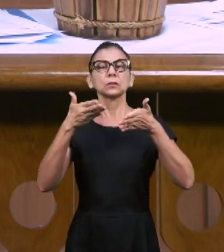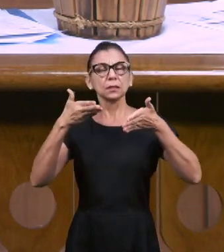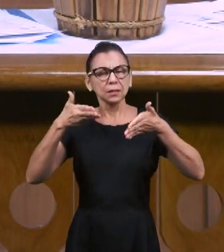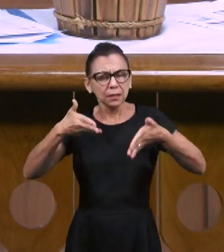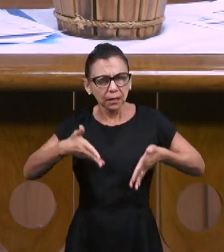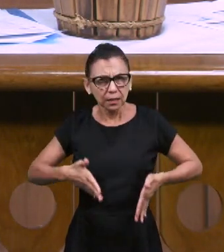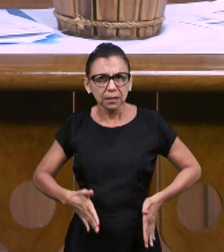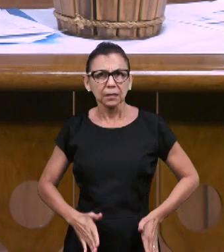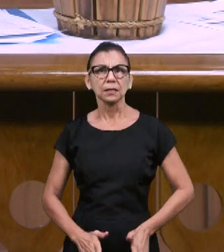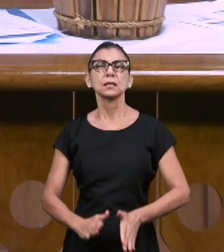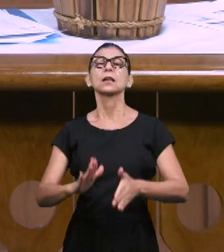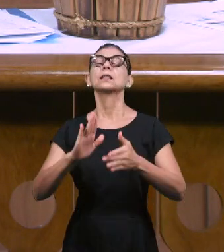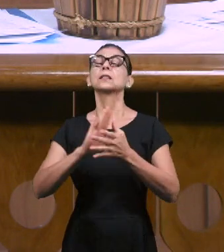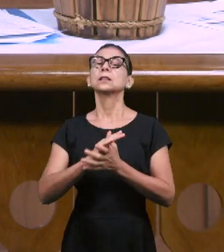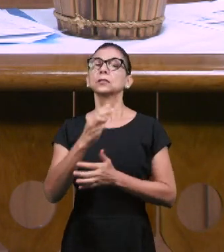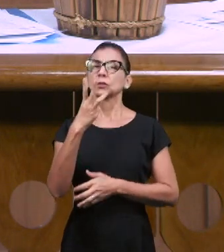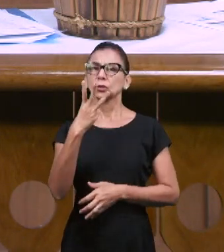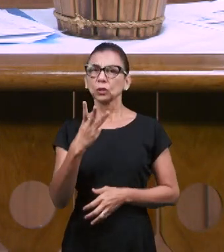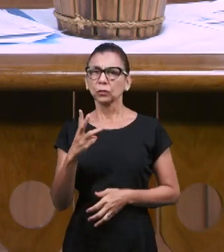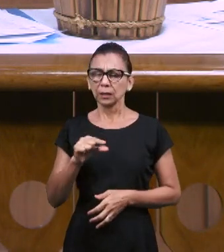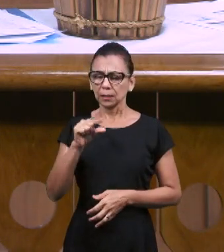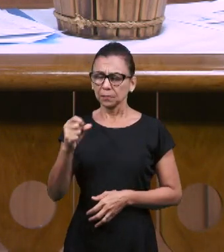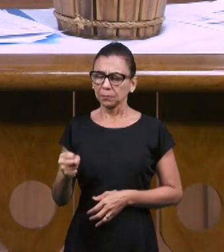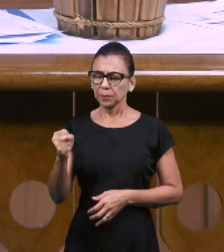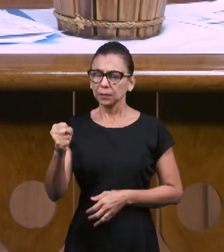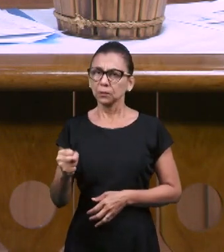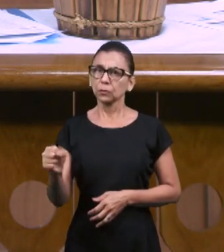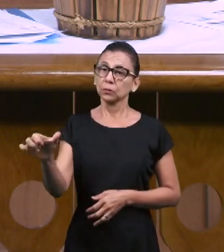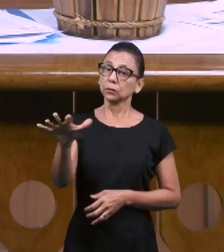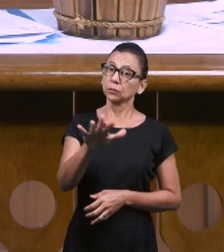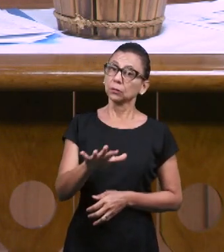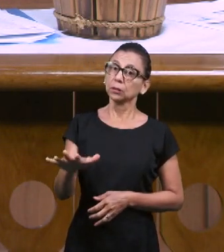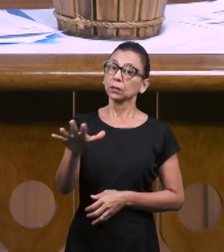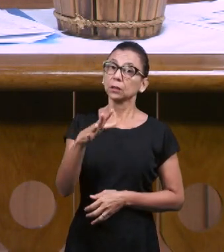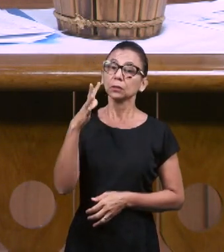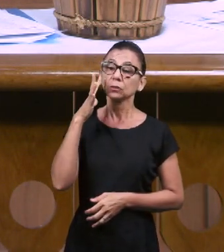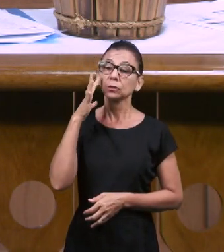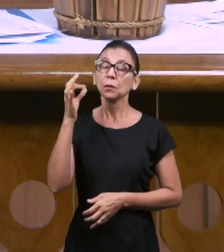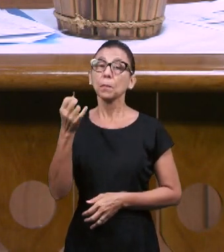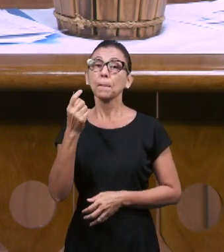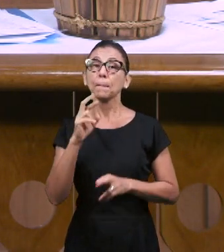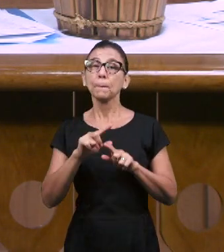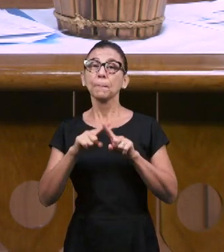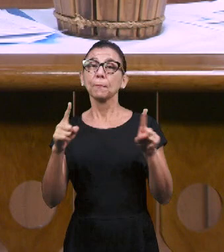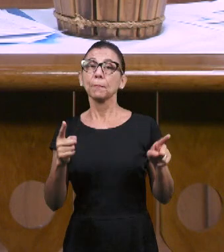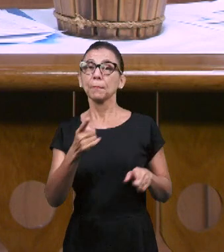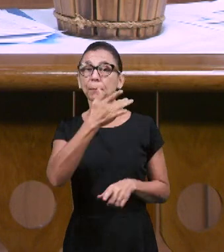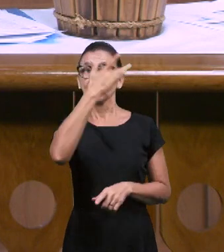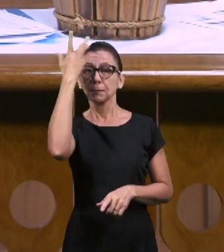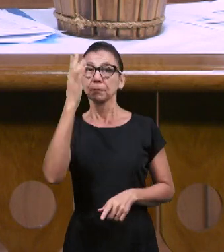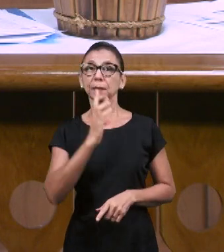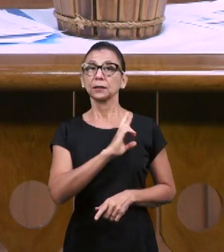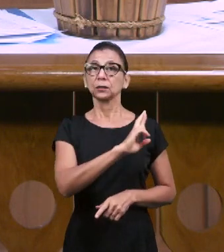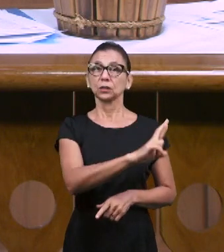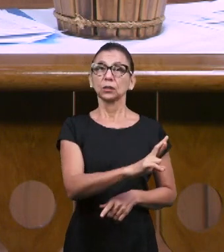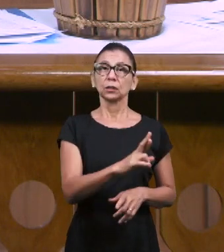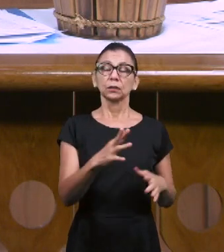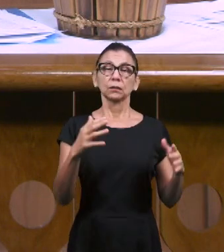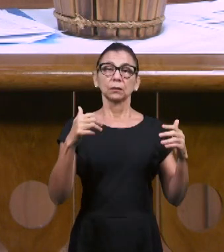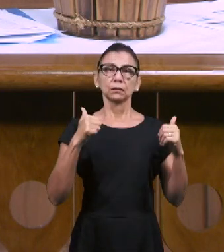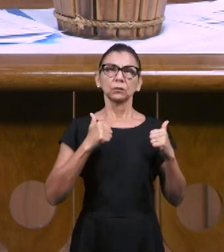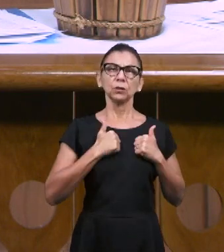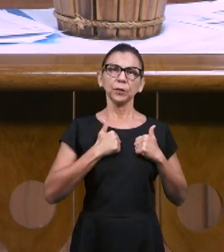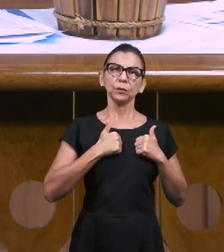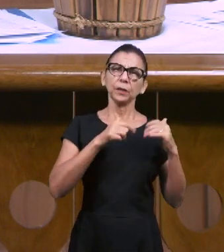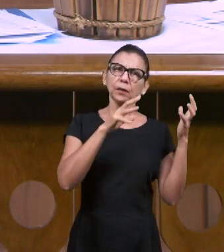les bergers étaient dans les champs, c'est ça. Mais les religieux dormaient. Les religieux dormaient. De même